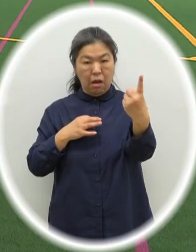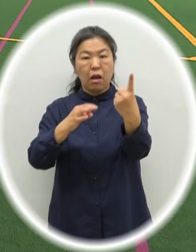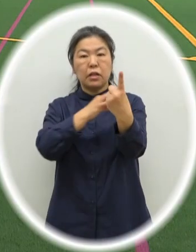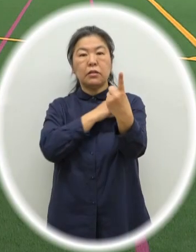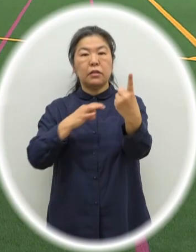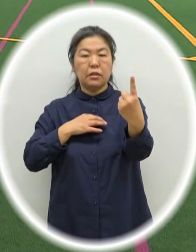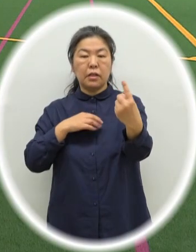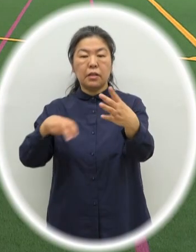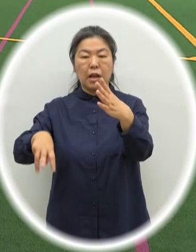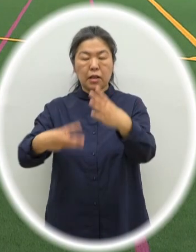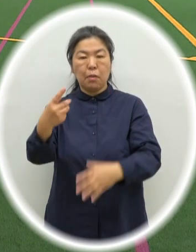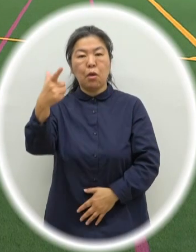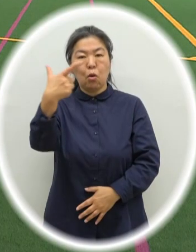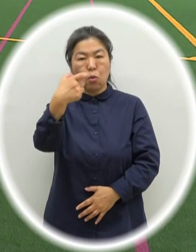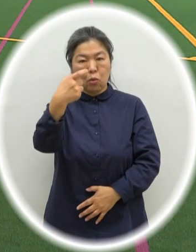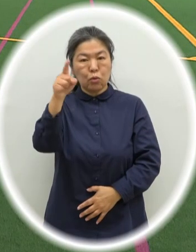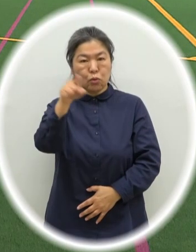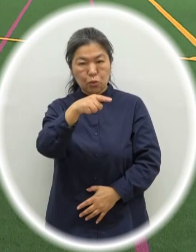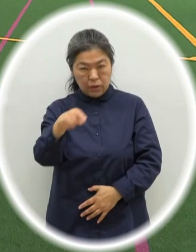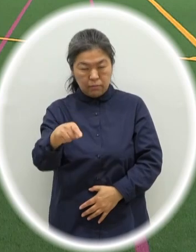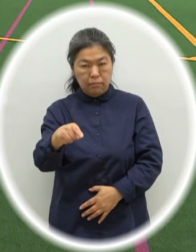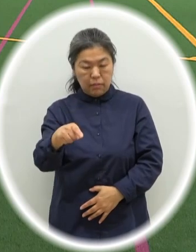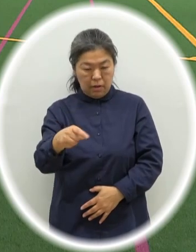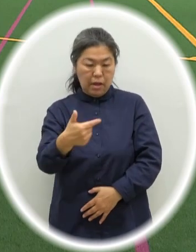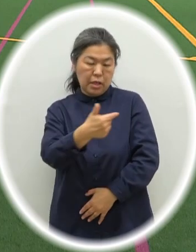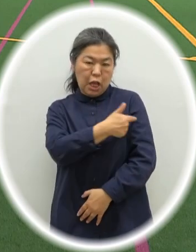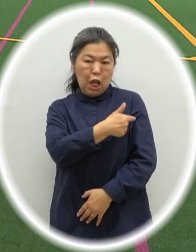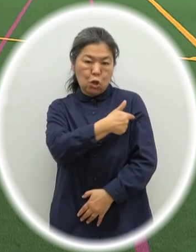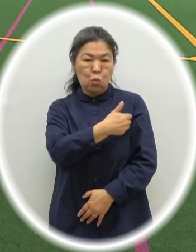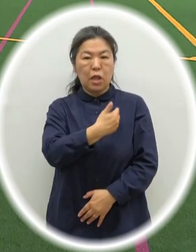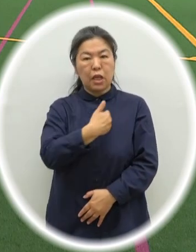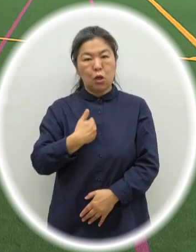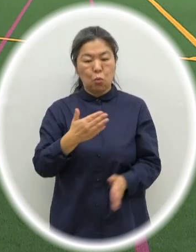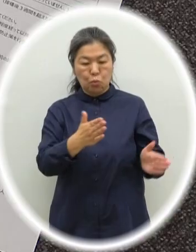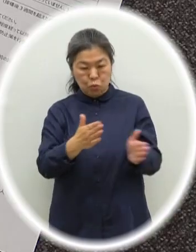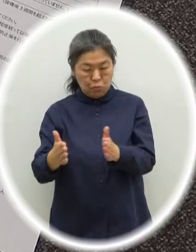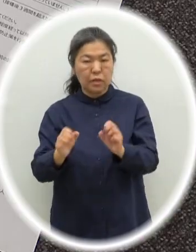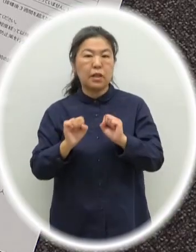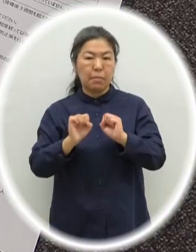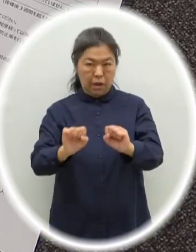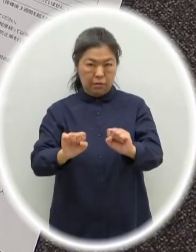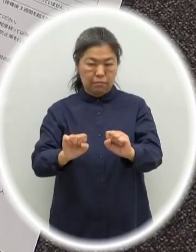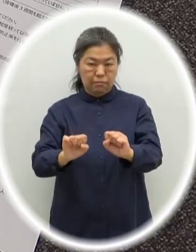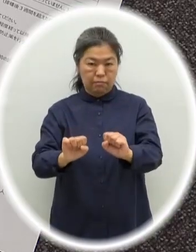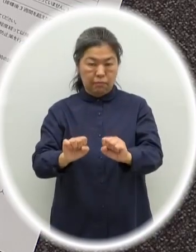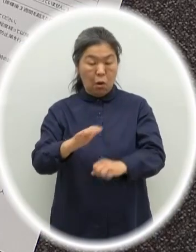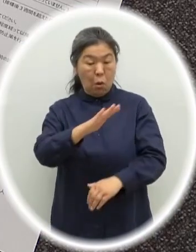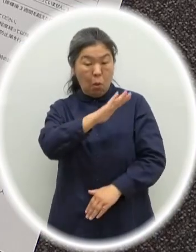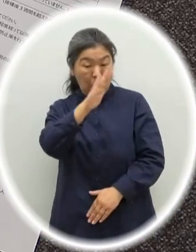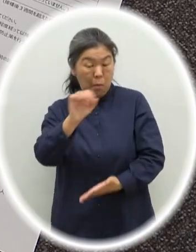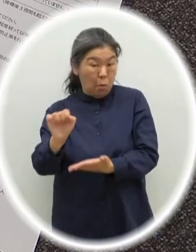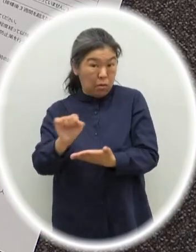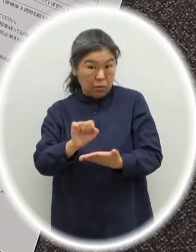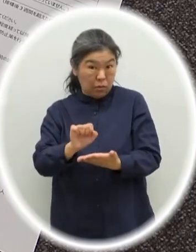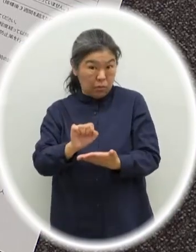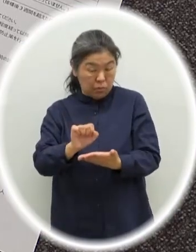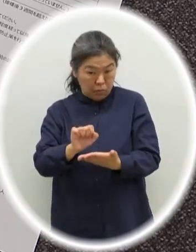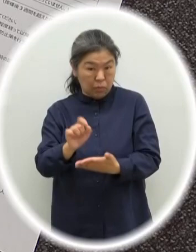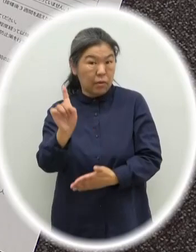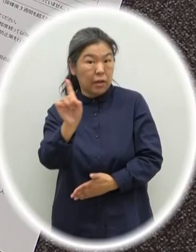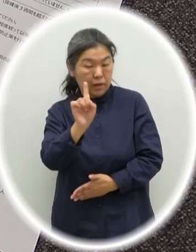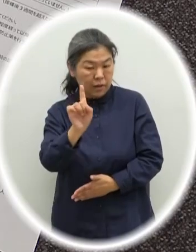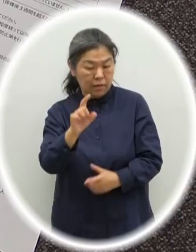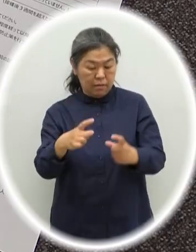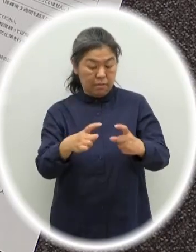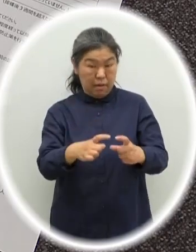で360人接種できる体制を整えております。接種当日ご持参いただくものは、まずは